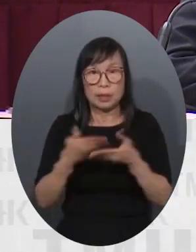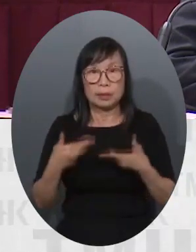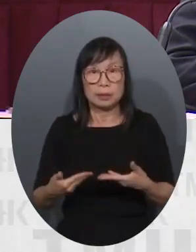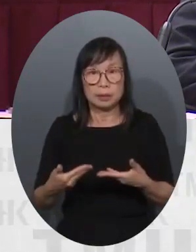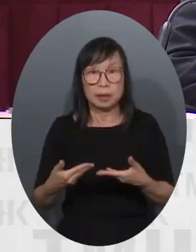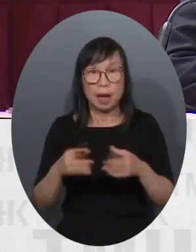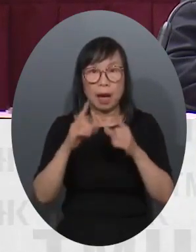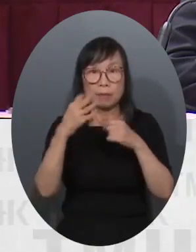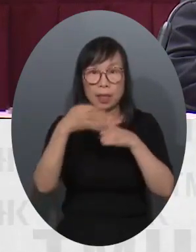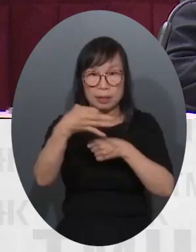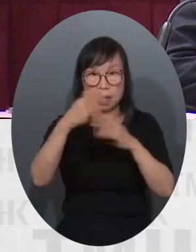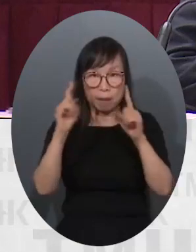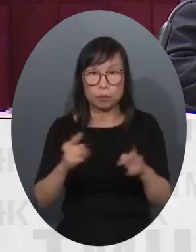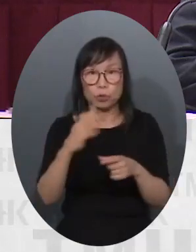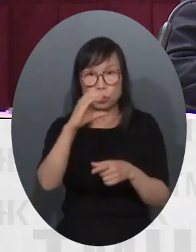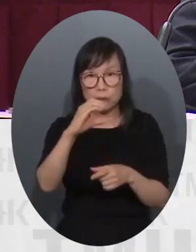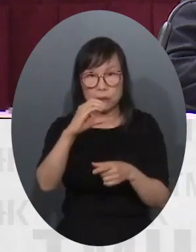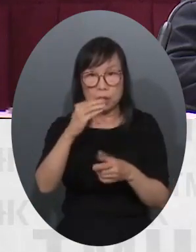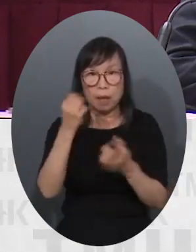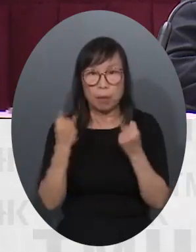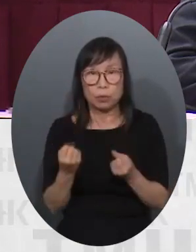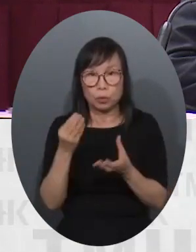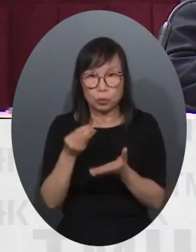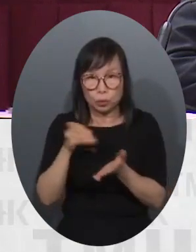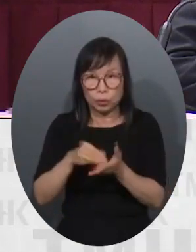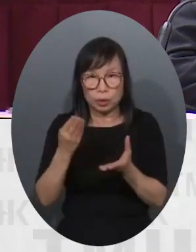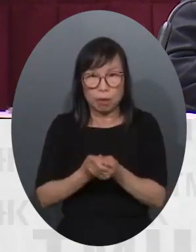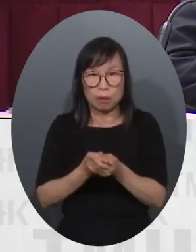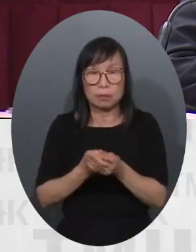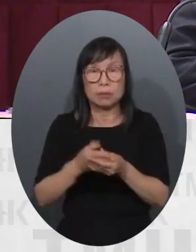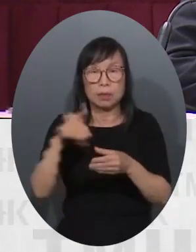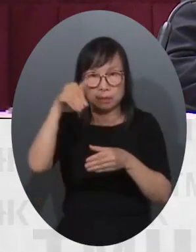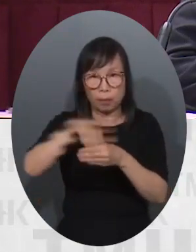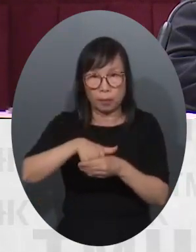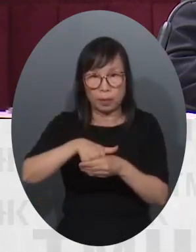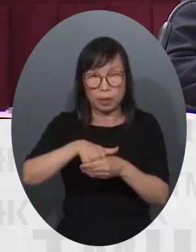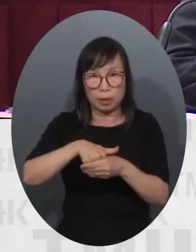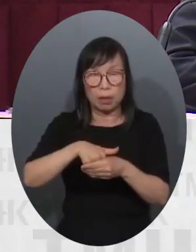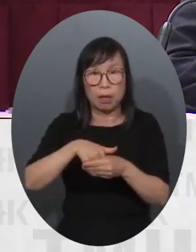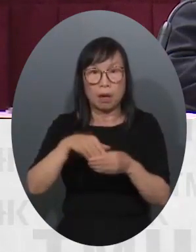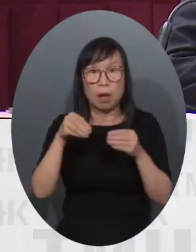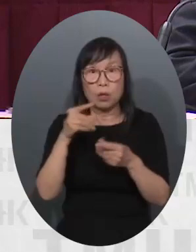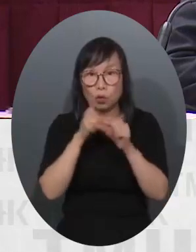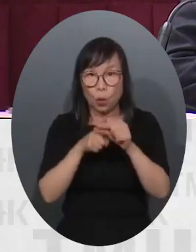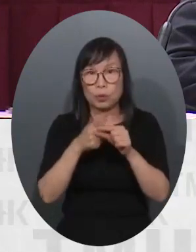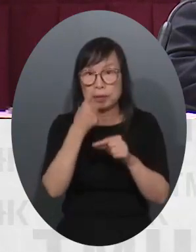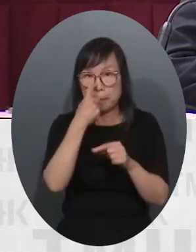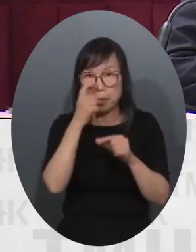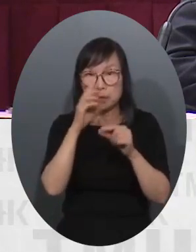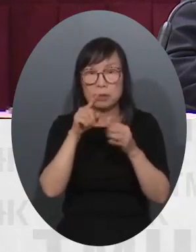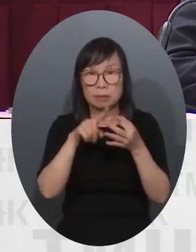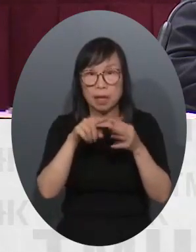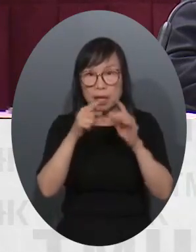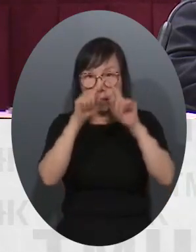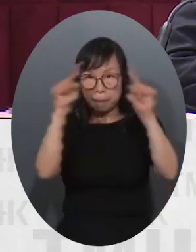就第3C(号)普通決議案進行投票。 決議案的中英文全文